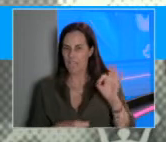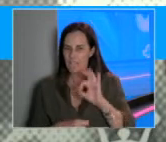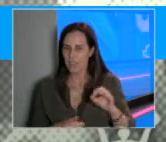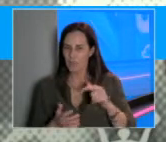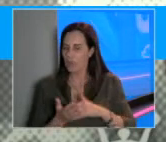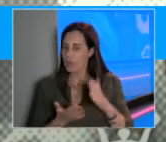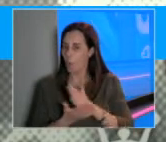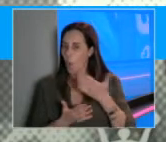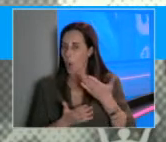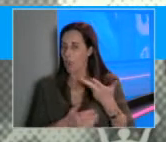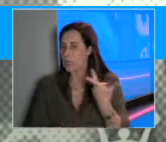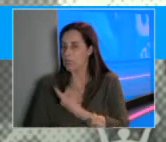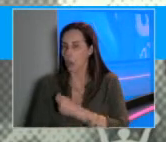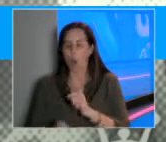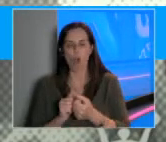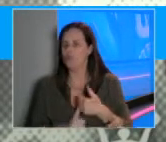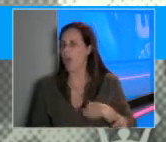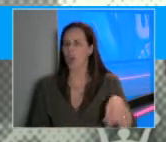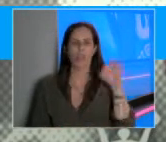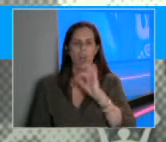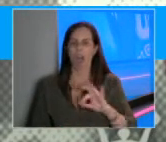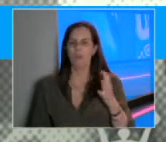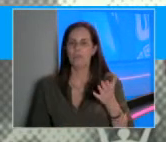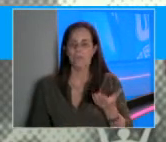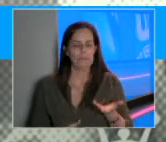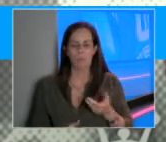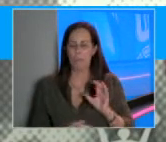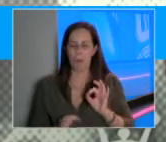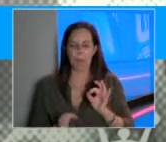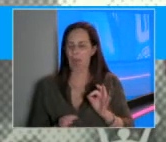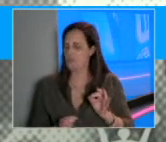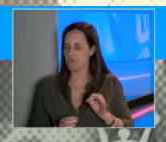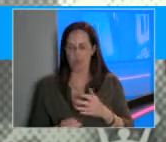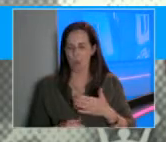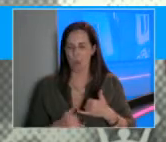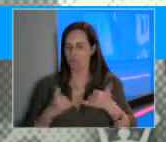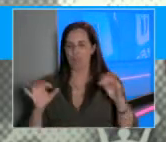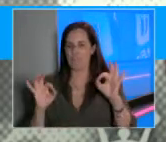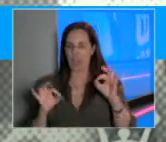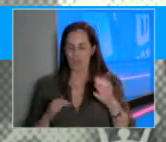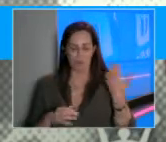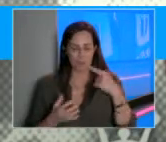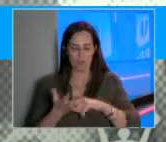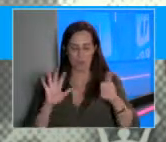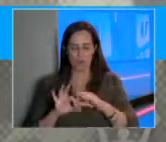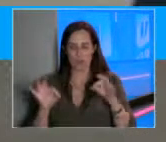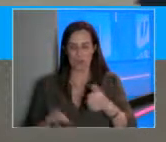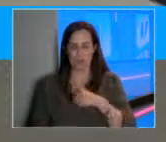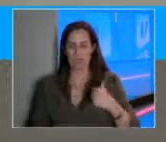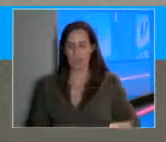כדי להתכונן אולי לחיסון לו, או שאנחנו עדיין התקדמנו צעד וחצי מאז שהתחלנו לפני 3-4 או חצי שנה